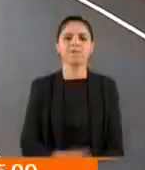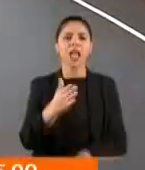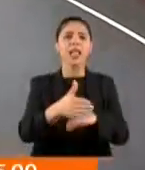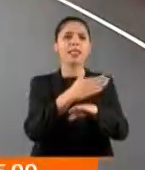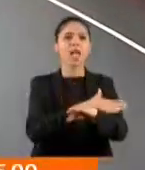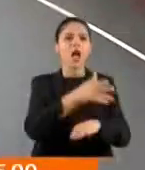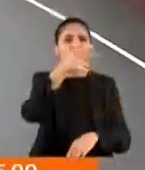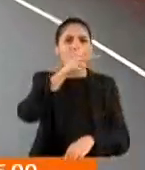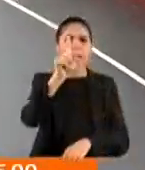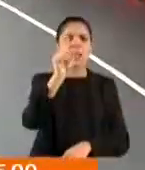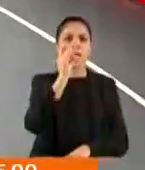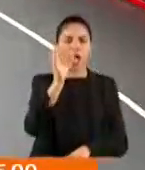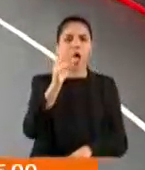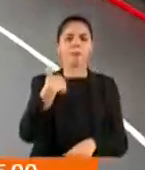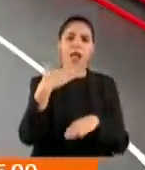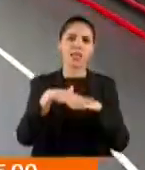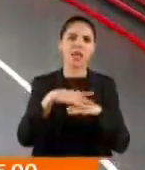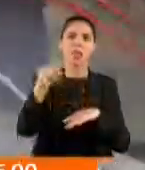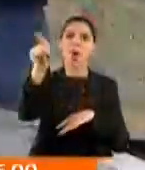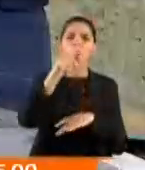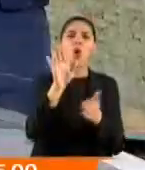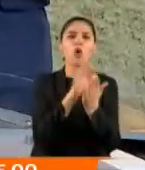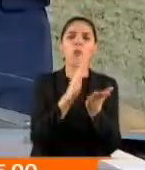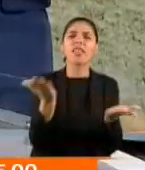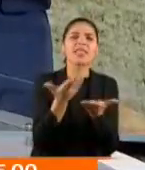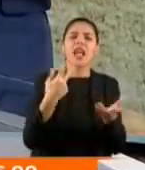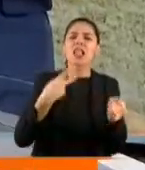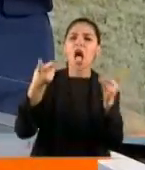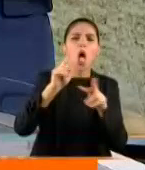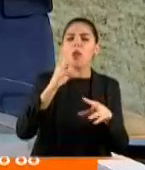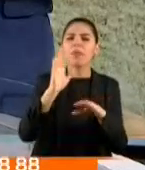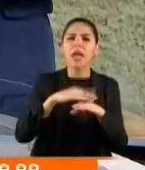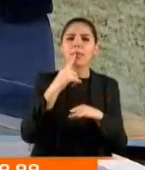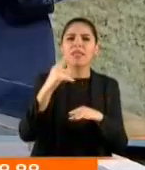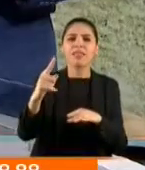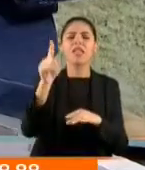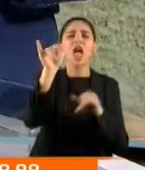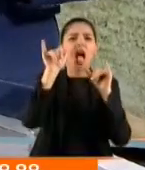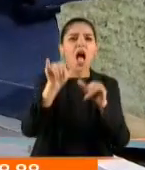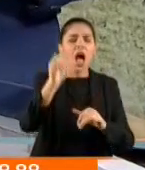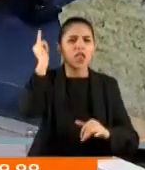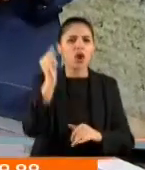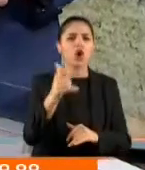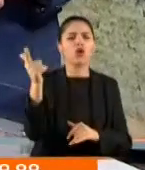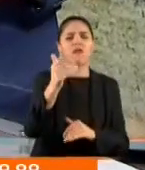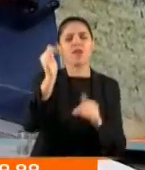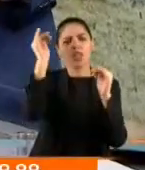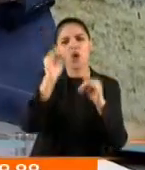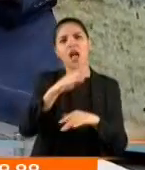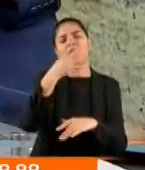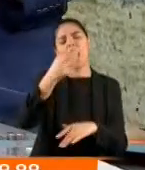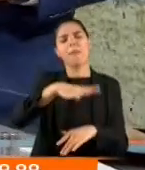Daha önce de benzer haberleri yaptık. Ocaklara nasıl kıydınız dedik. Ama aynı korkunç görüntü bir kez daha ulaştı ne yazık ki